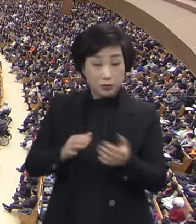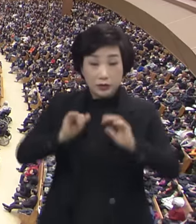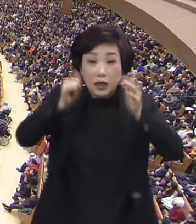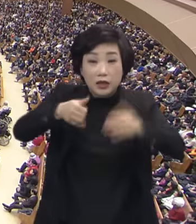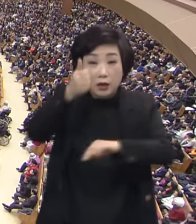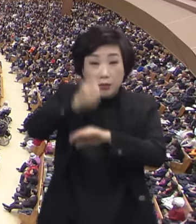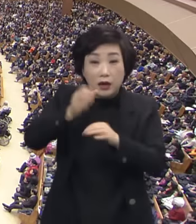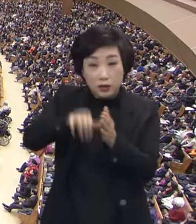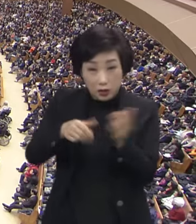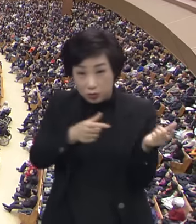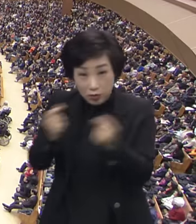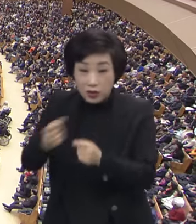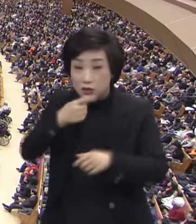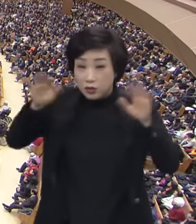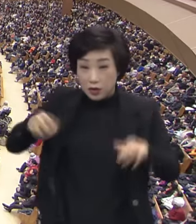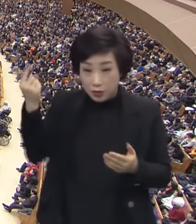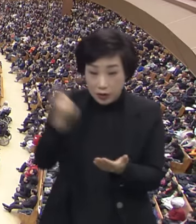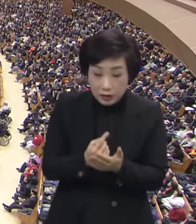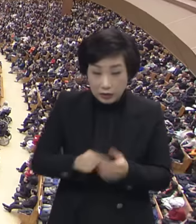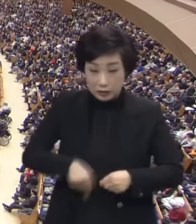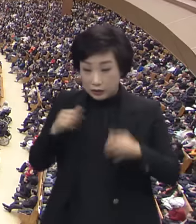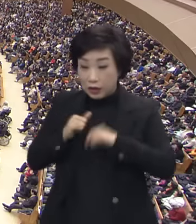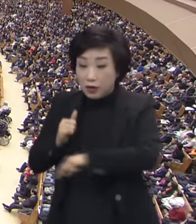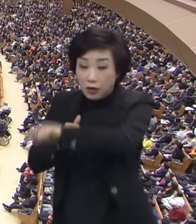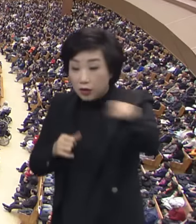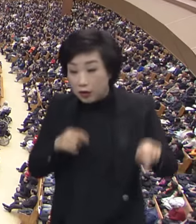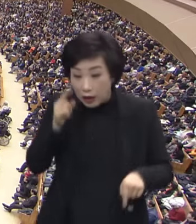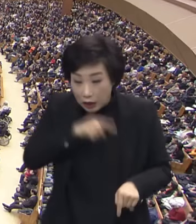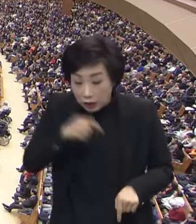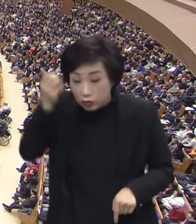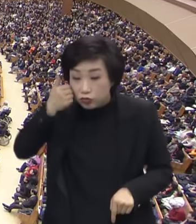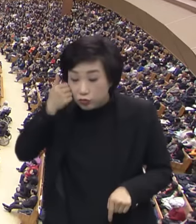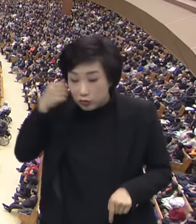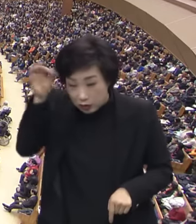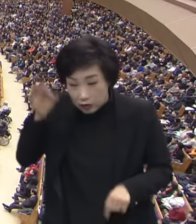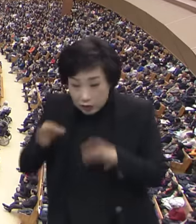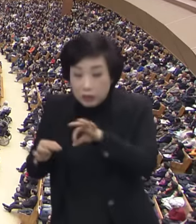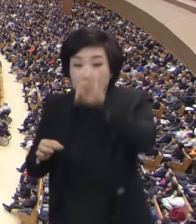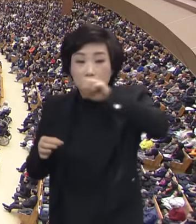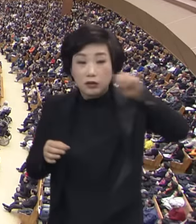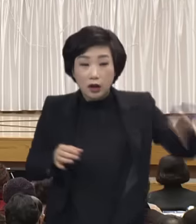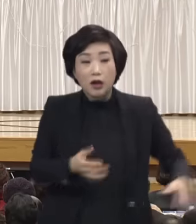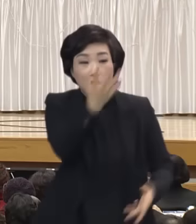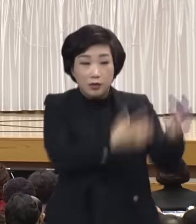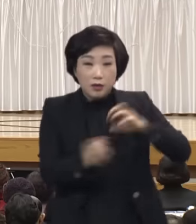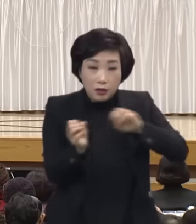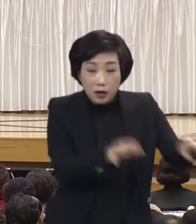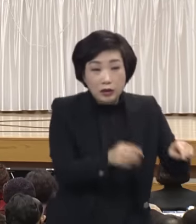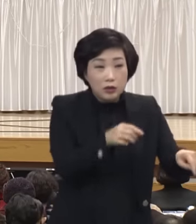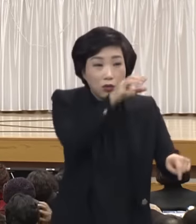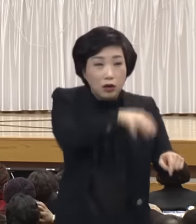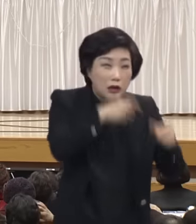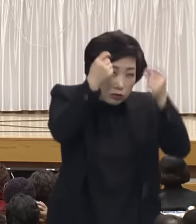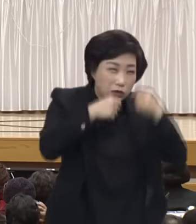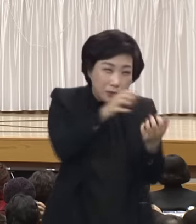와서 의인 중에서 악인을 갈라내어 풀목불에 던져 넣으리니 거기서 울며 이를 갈미 있으리라.